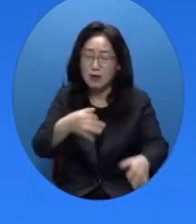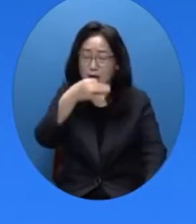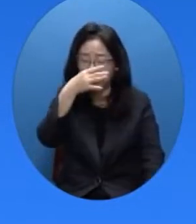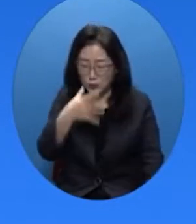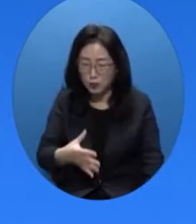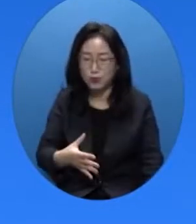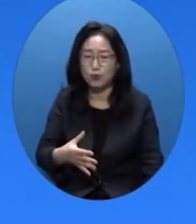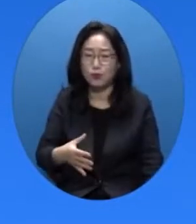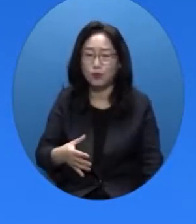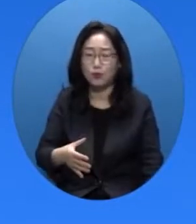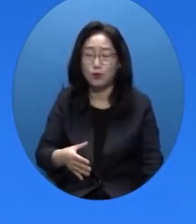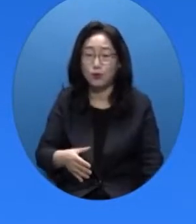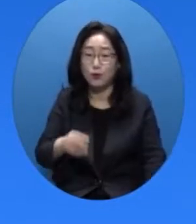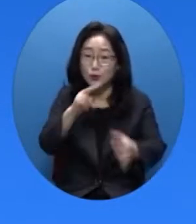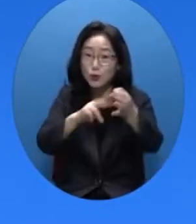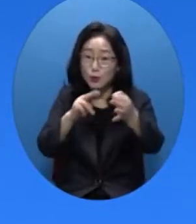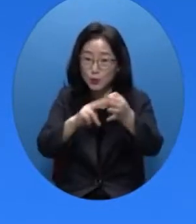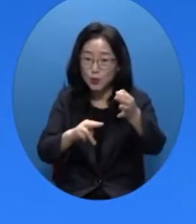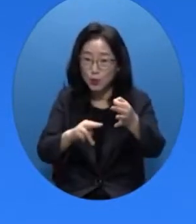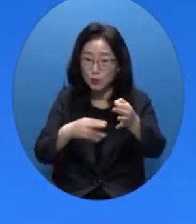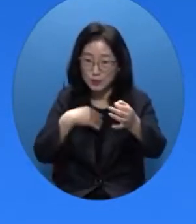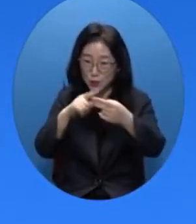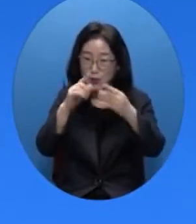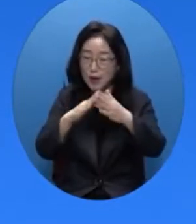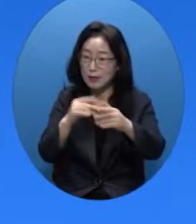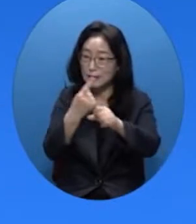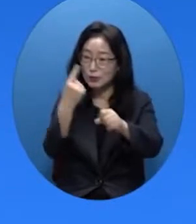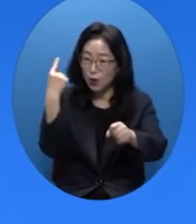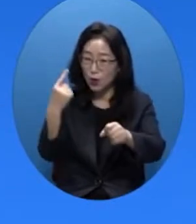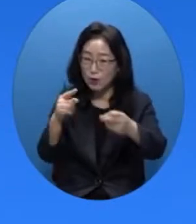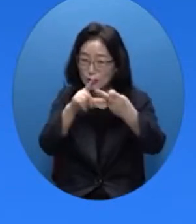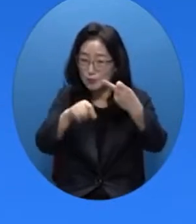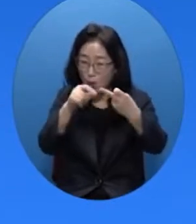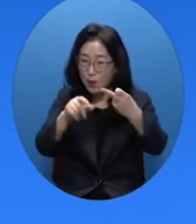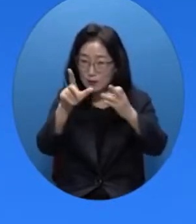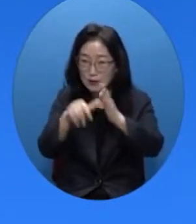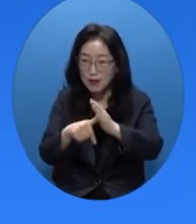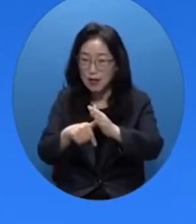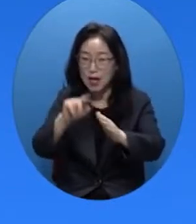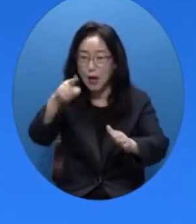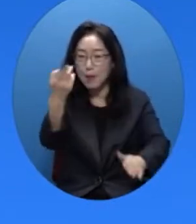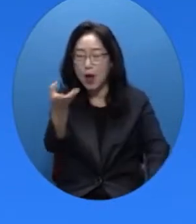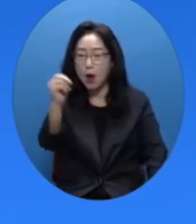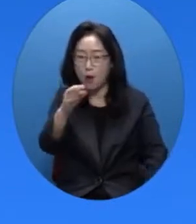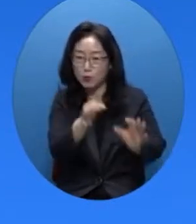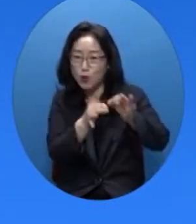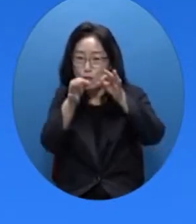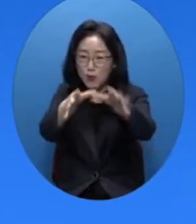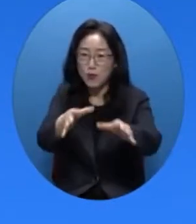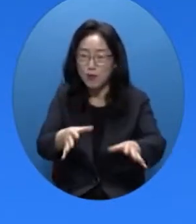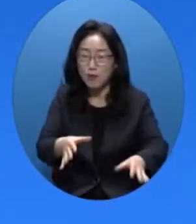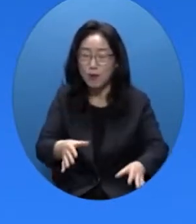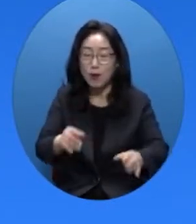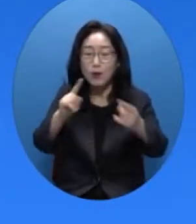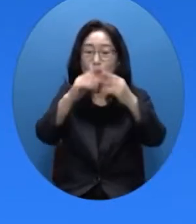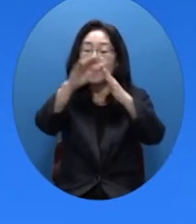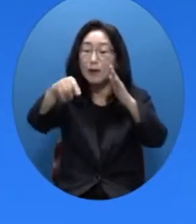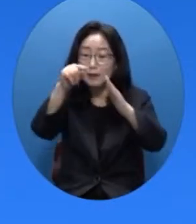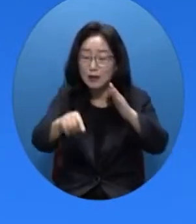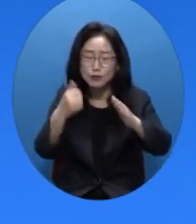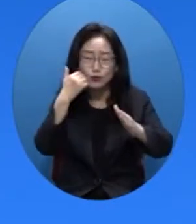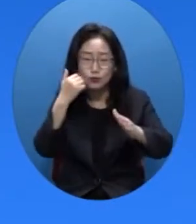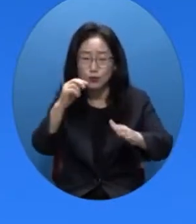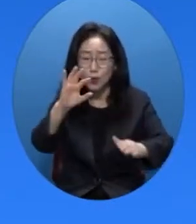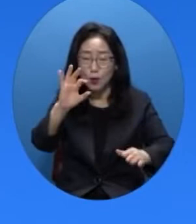해서 작년 연말에 100억을 내놓아서 교회 어려운 영세 상인들에게 100만원씩